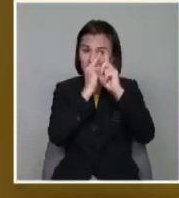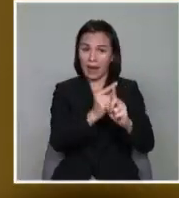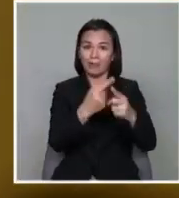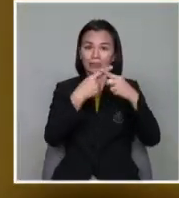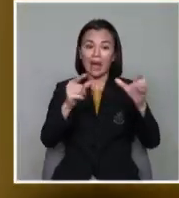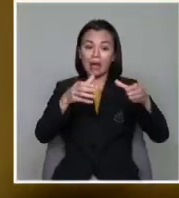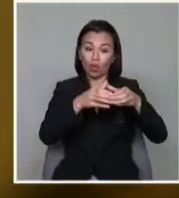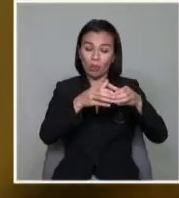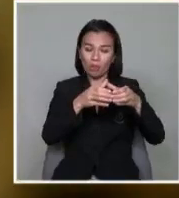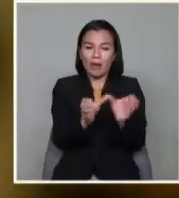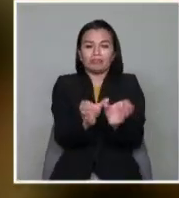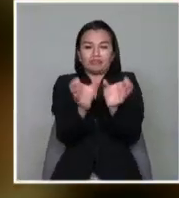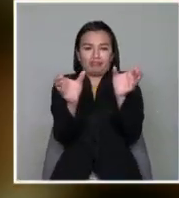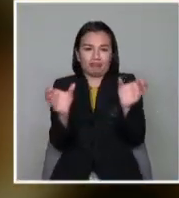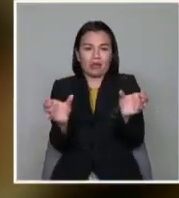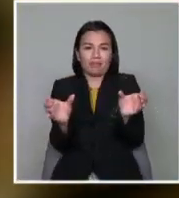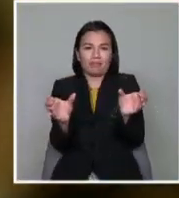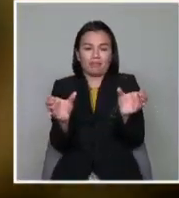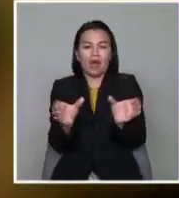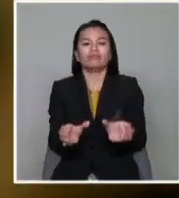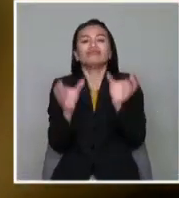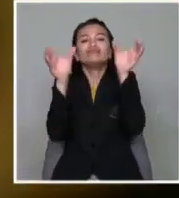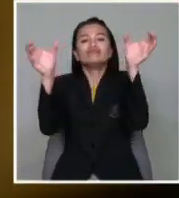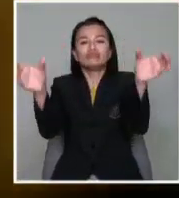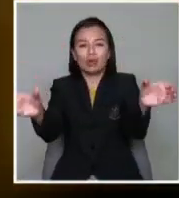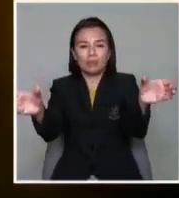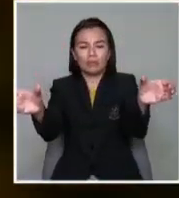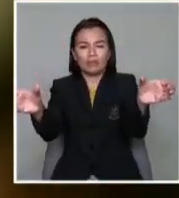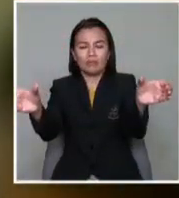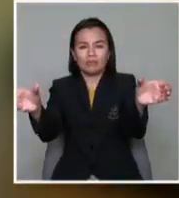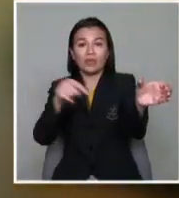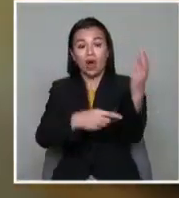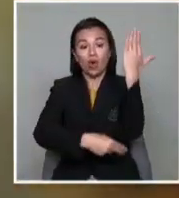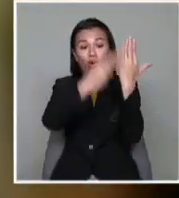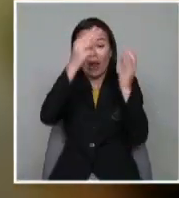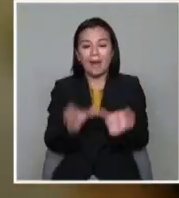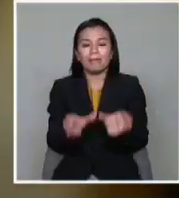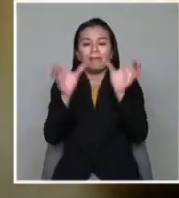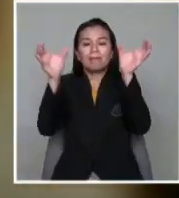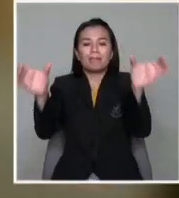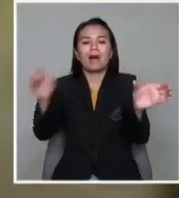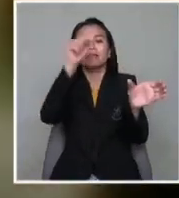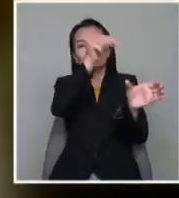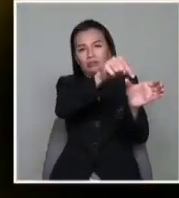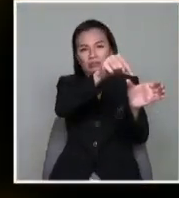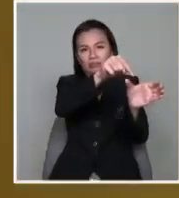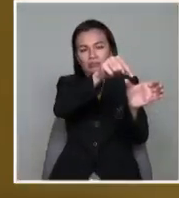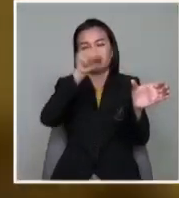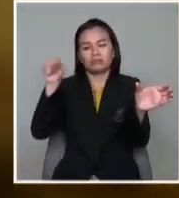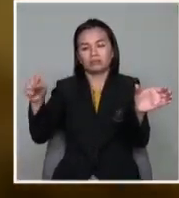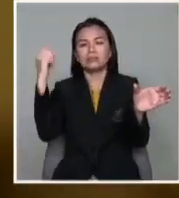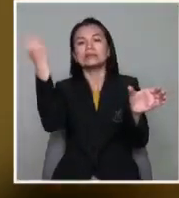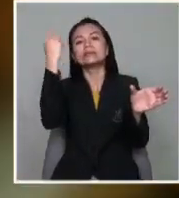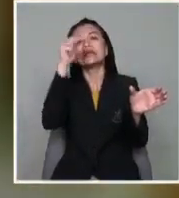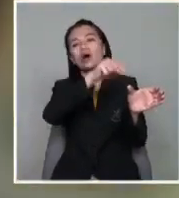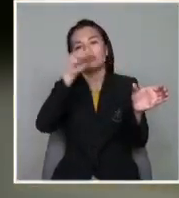ไปแบ่งออกเป็น2กลุ่มนะเดินทางออกจากที่พักออกจากโรงแรมนะครับไปที่ห้างสรรพสินค้า2แห่งอย่างที่คุณหมอท